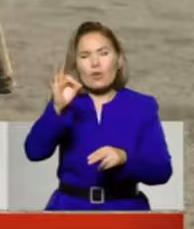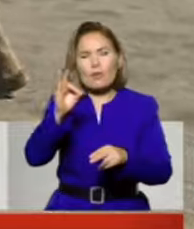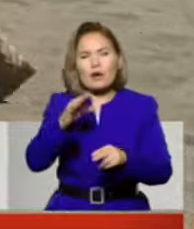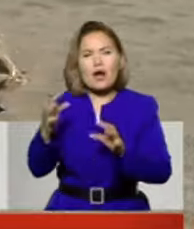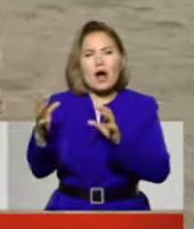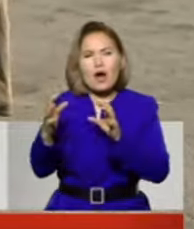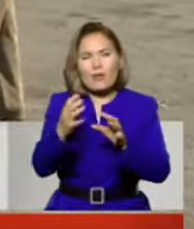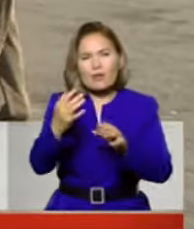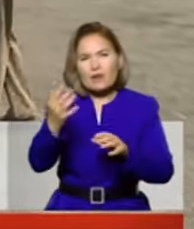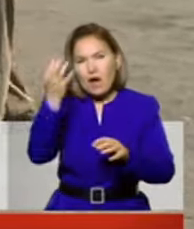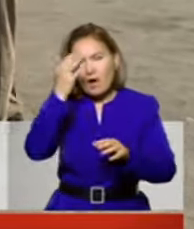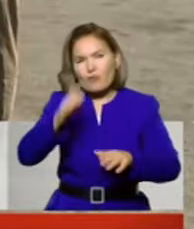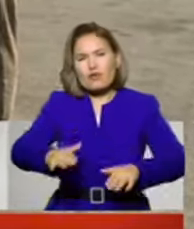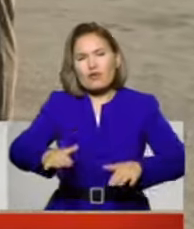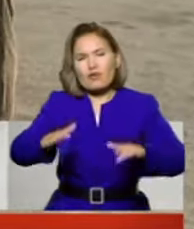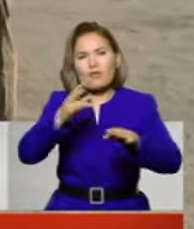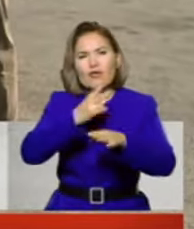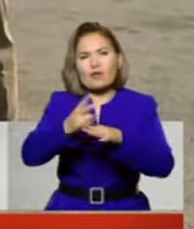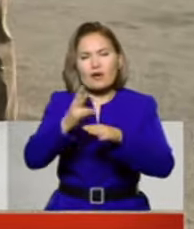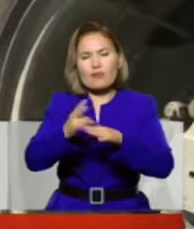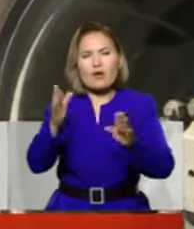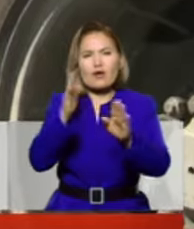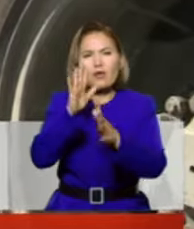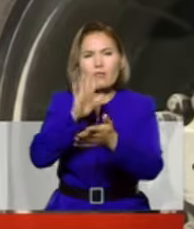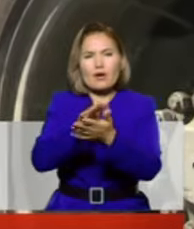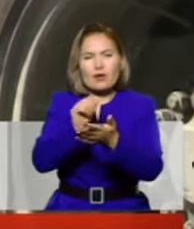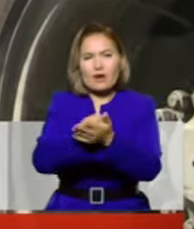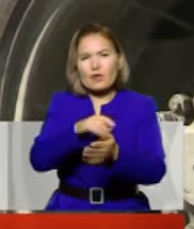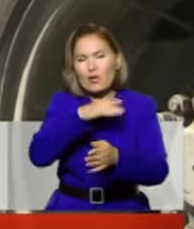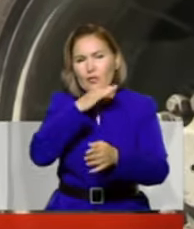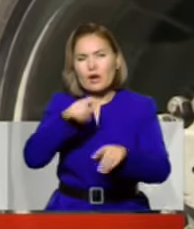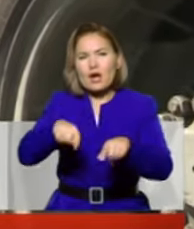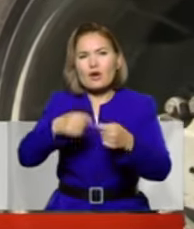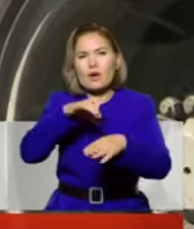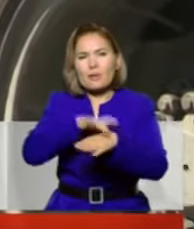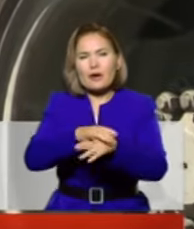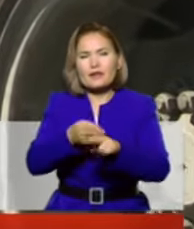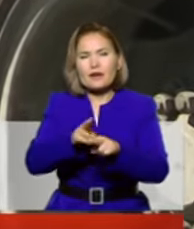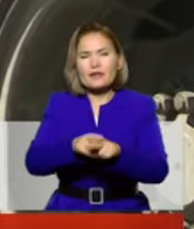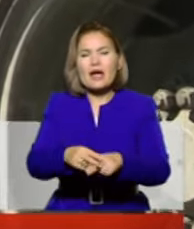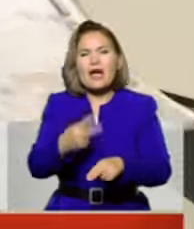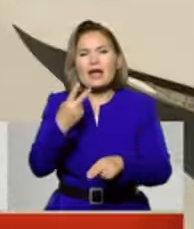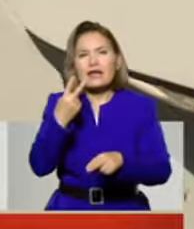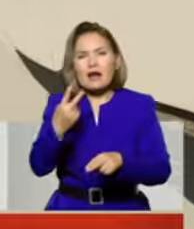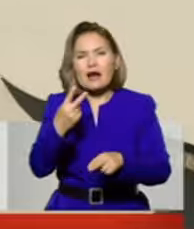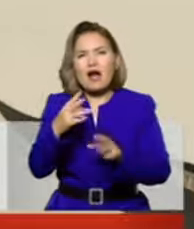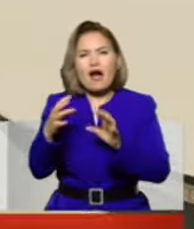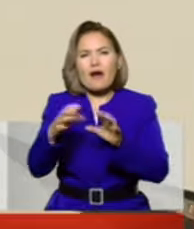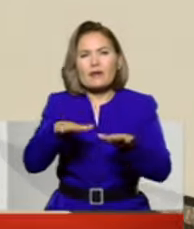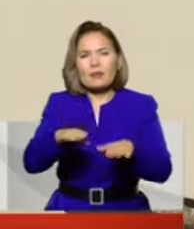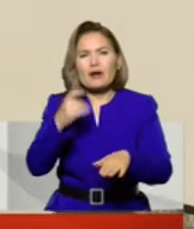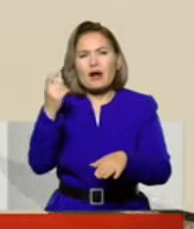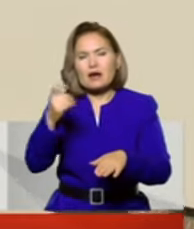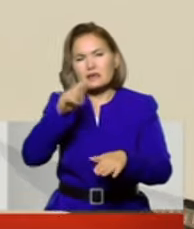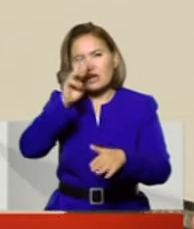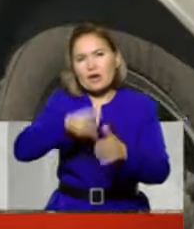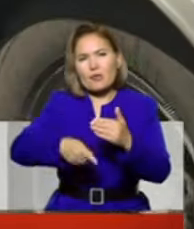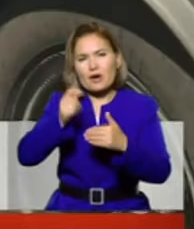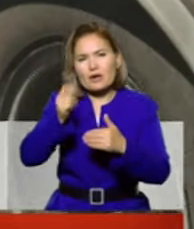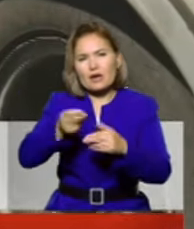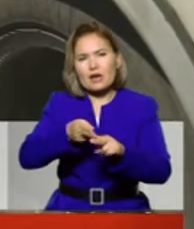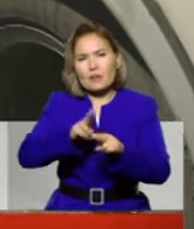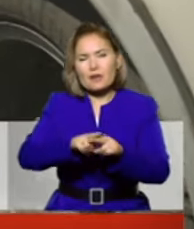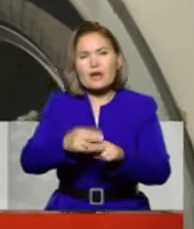ауаға лас газды шекті мөлшерден бірнешесе көп шығаратыны анықталып, екірі автопарк иесіне айыппұл салынды.